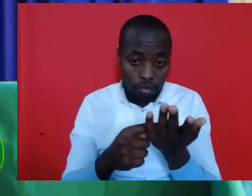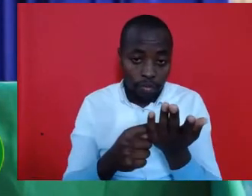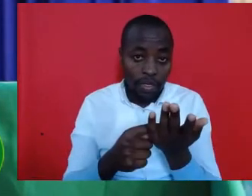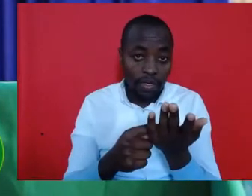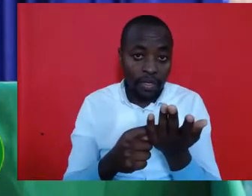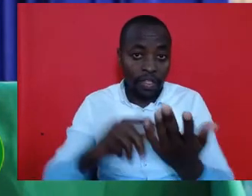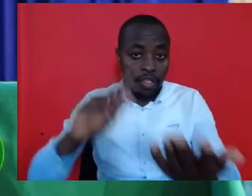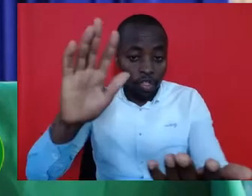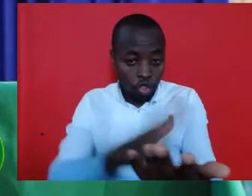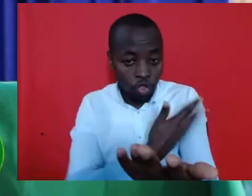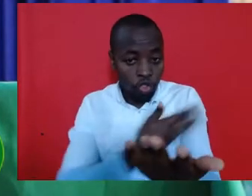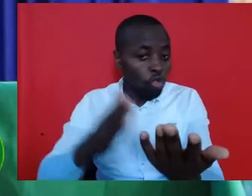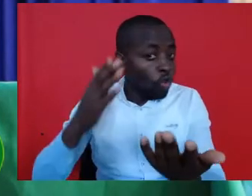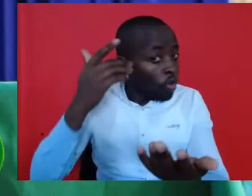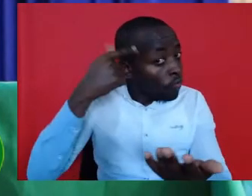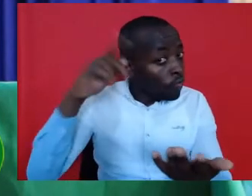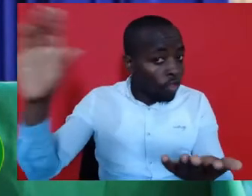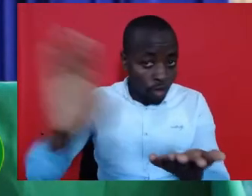Wimbo wa sadaka.